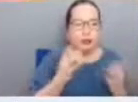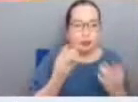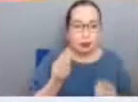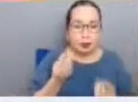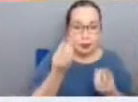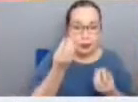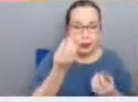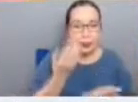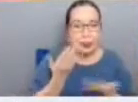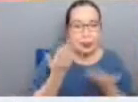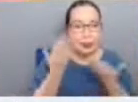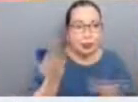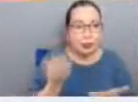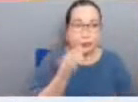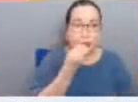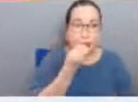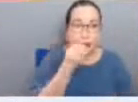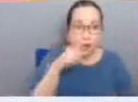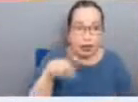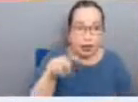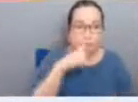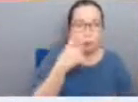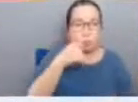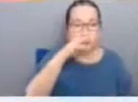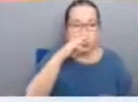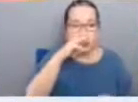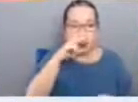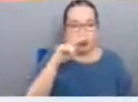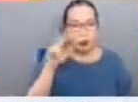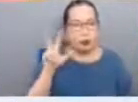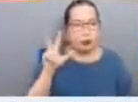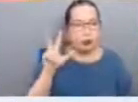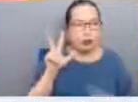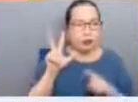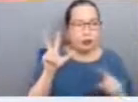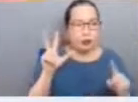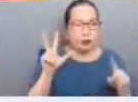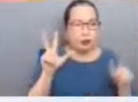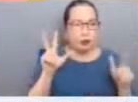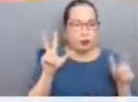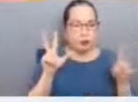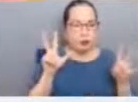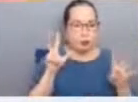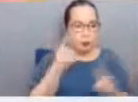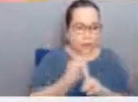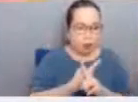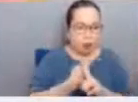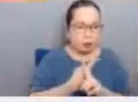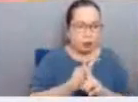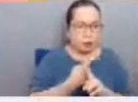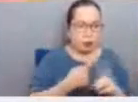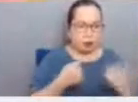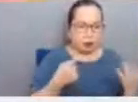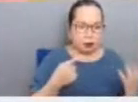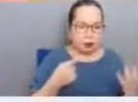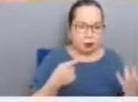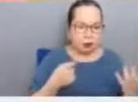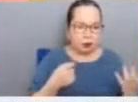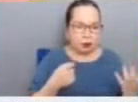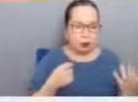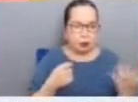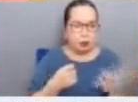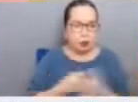bata po mula edad 3 hanggang mga bata